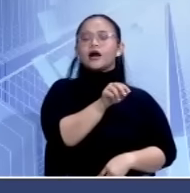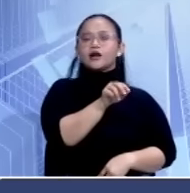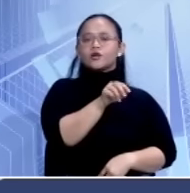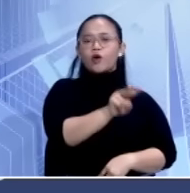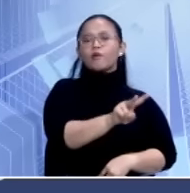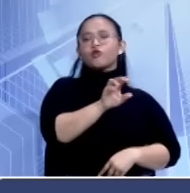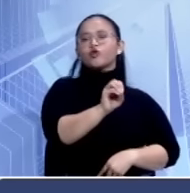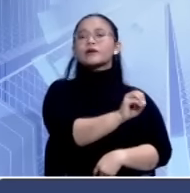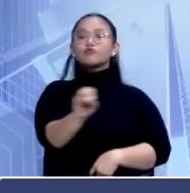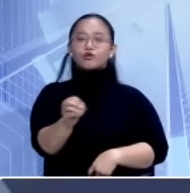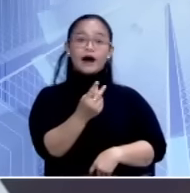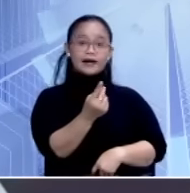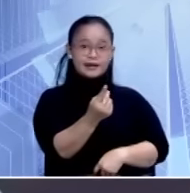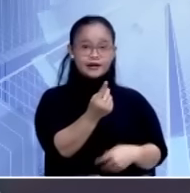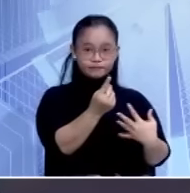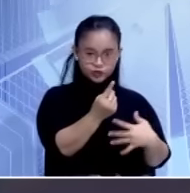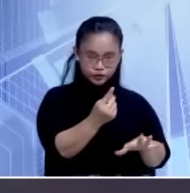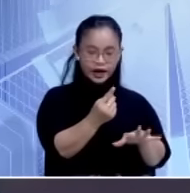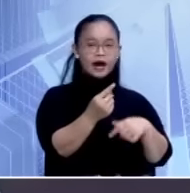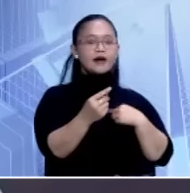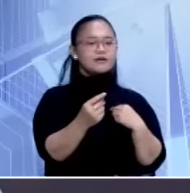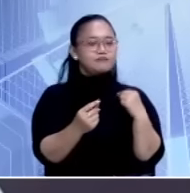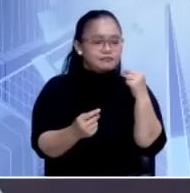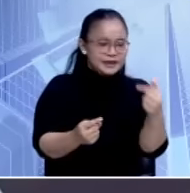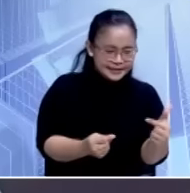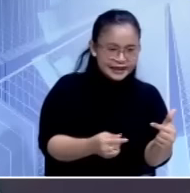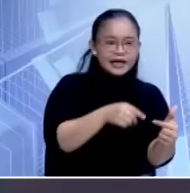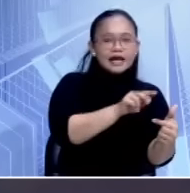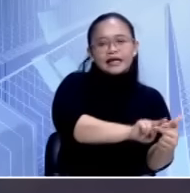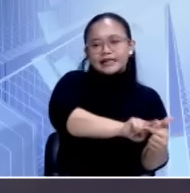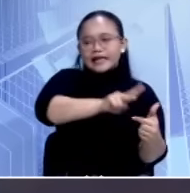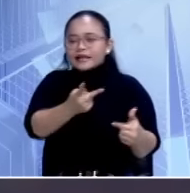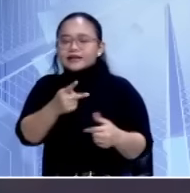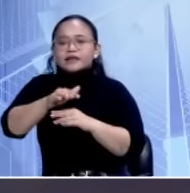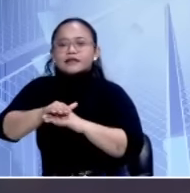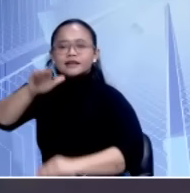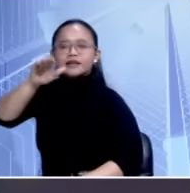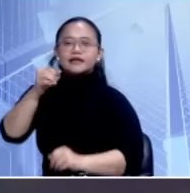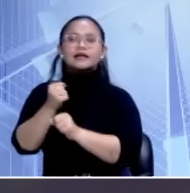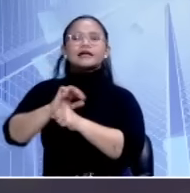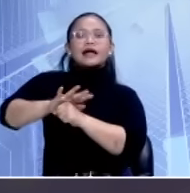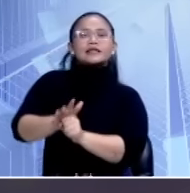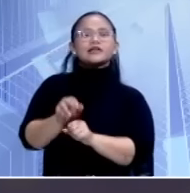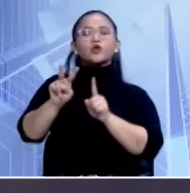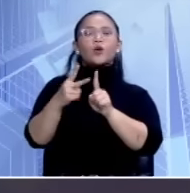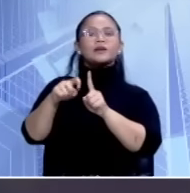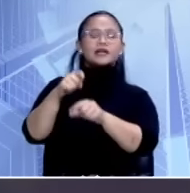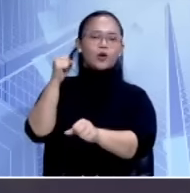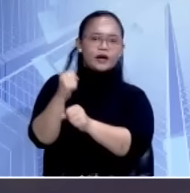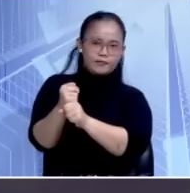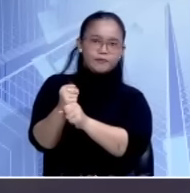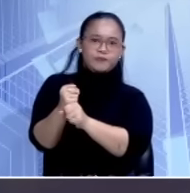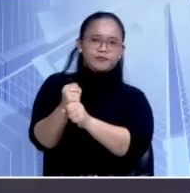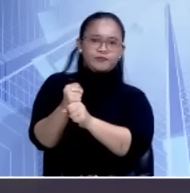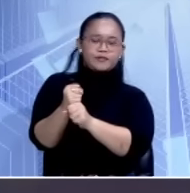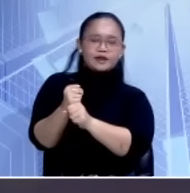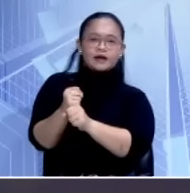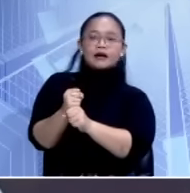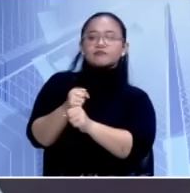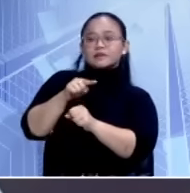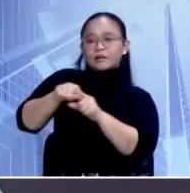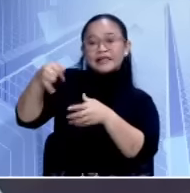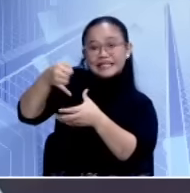18.000 sampai 20.000. Jadi kalau kita kalikan 4 itu sekitar 72.000 sampai 80.000 kalau